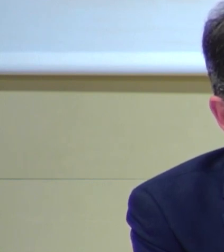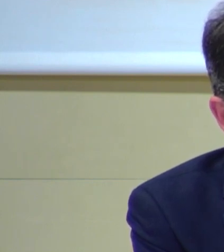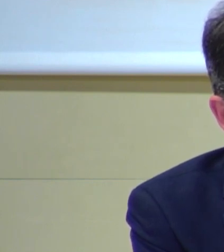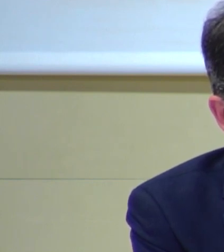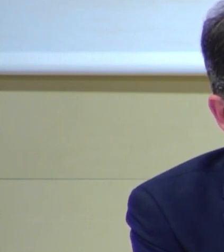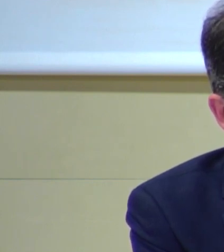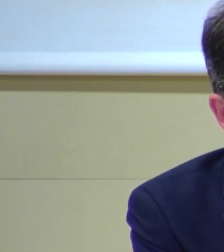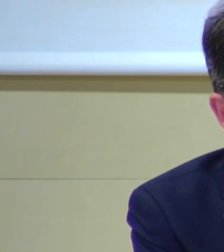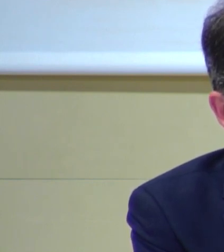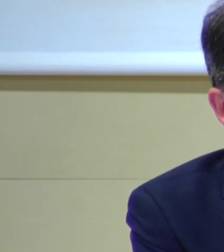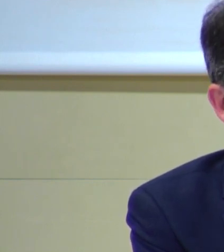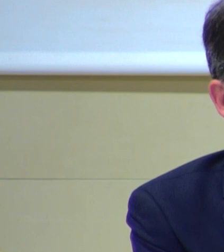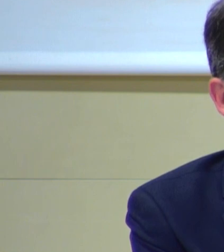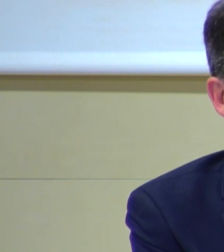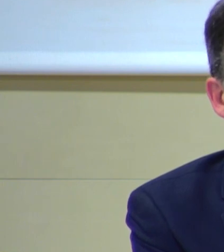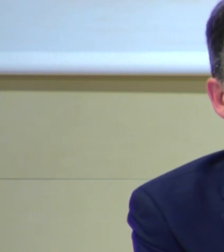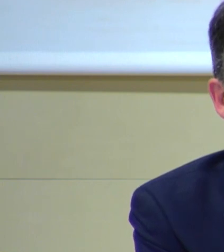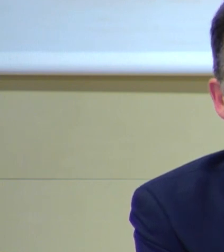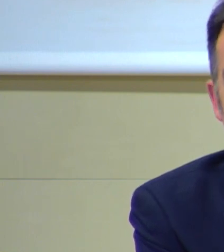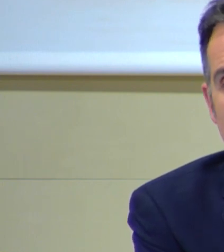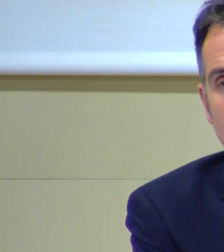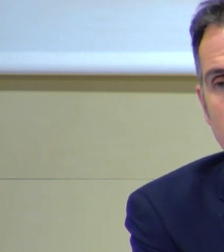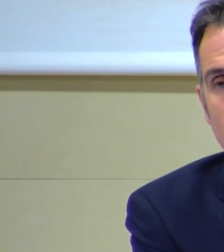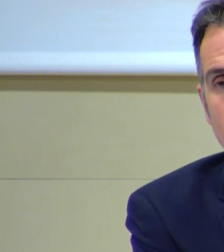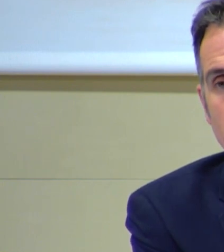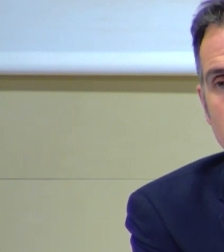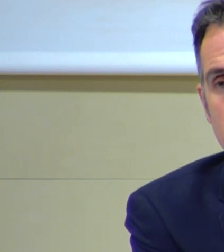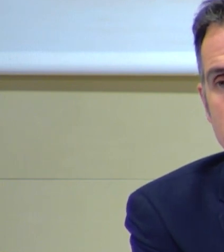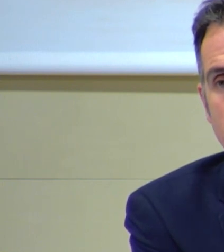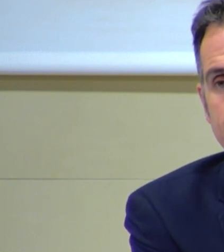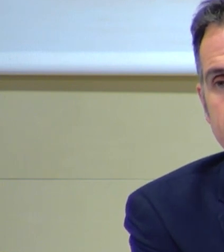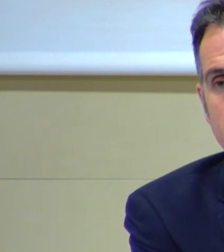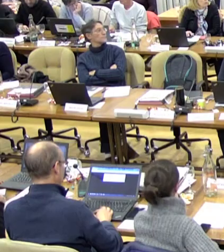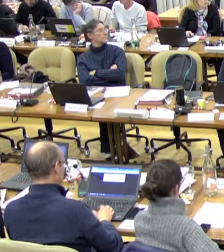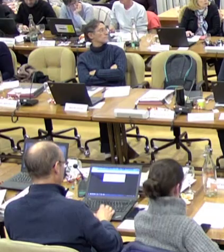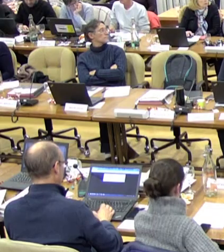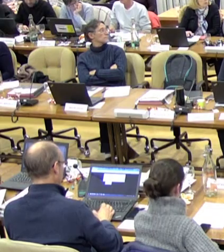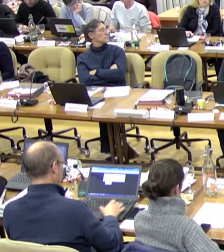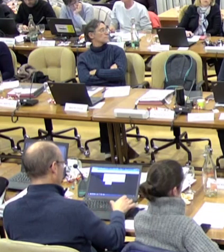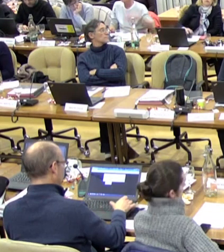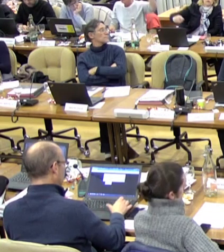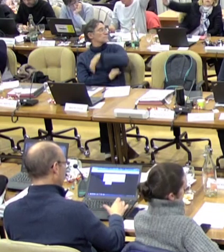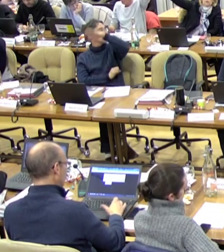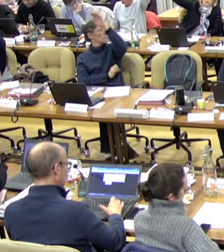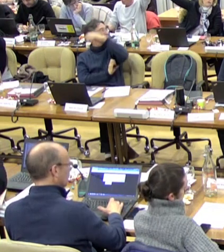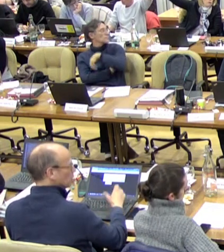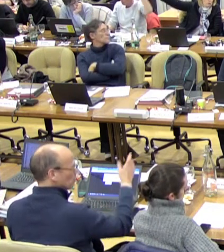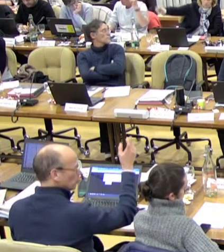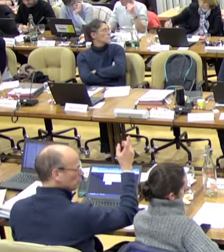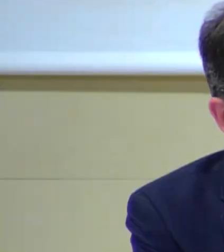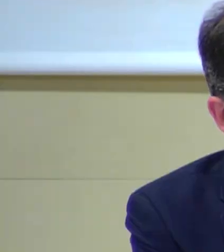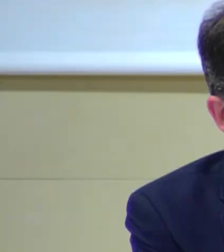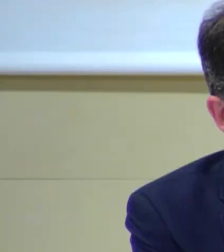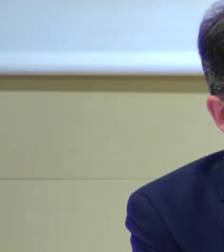villeneuve troisième âge régie de quartiers villes nos villages olympiques et le renouveau qui ne prend pas part au vote qui s'abstient si votre contre qui votent pour unanimité